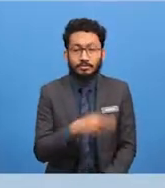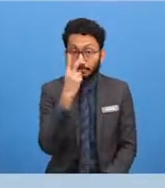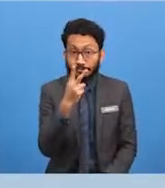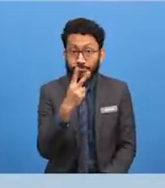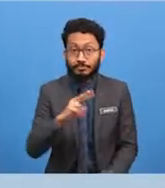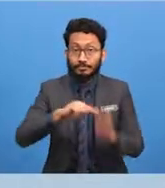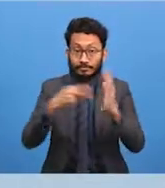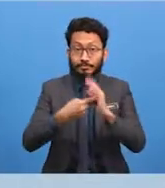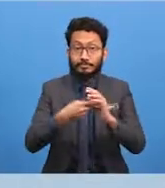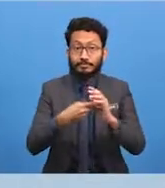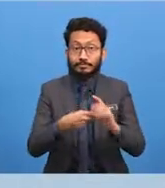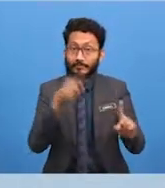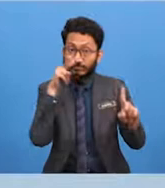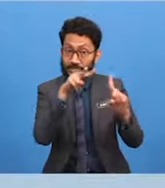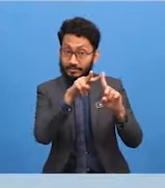maksud visi.